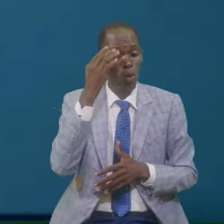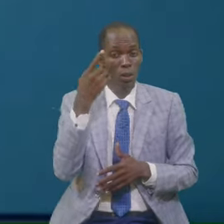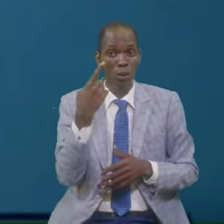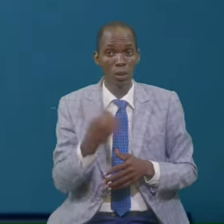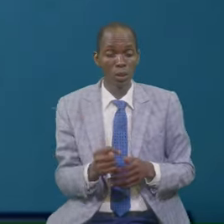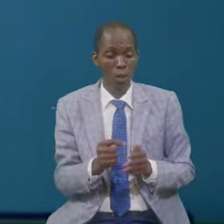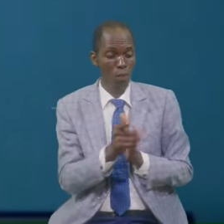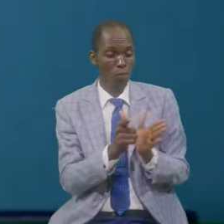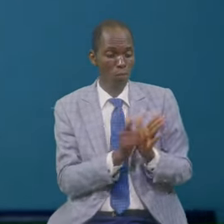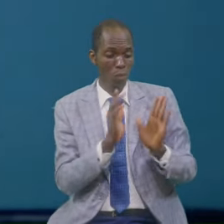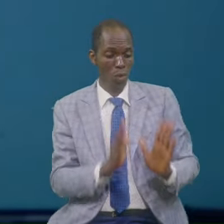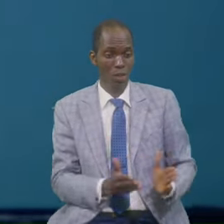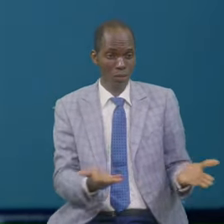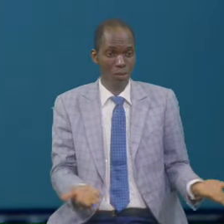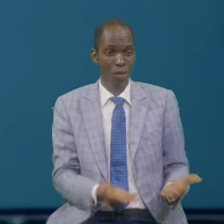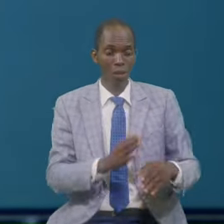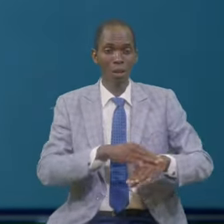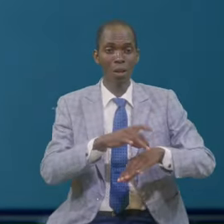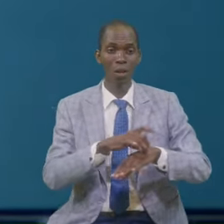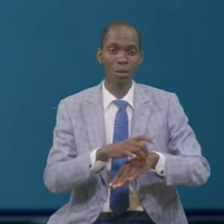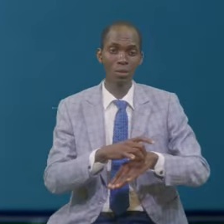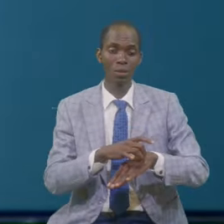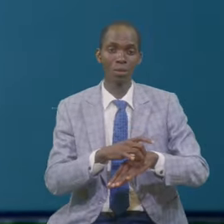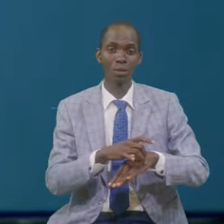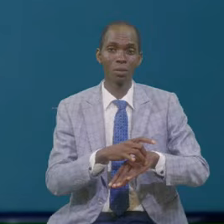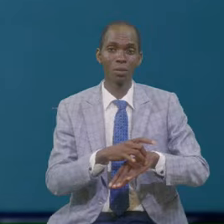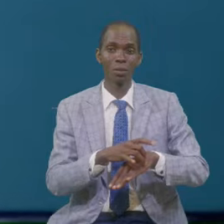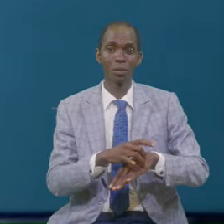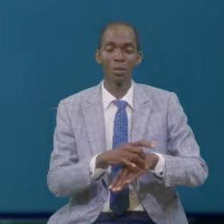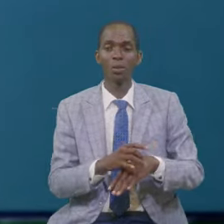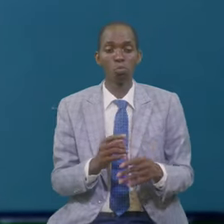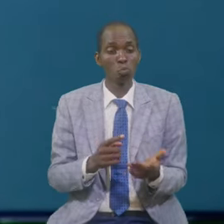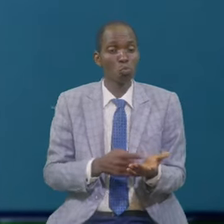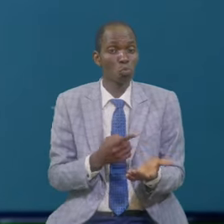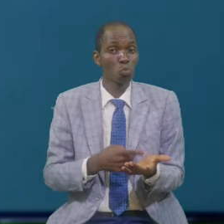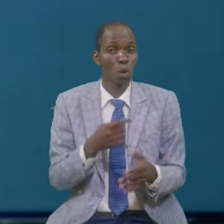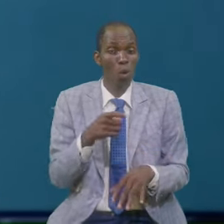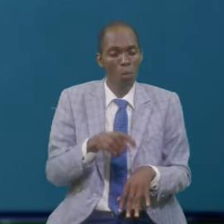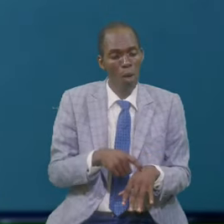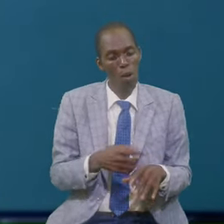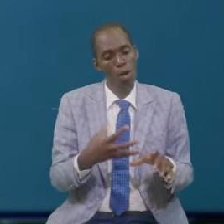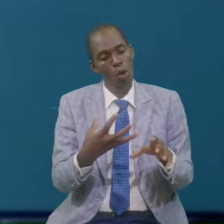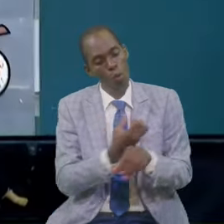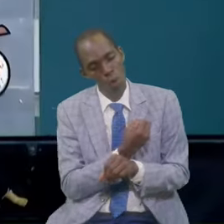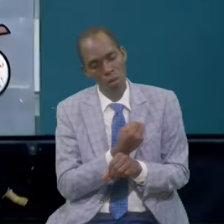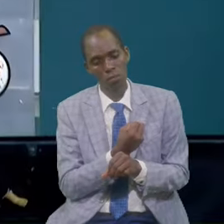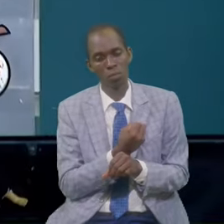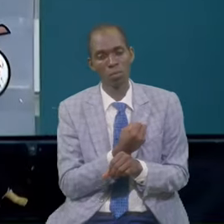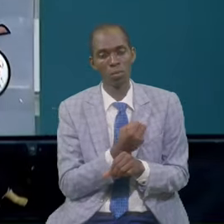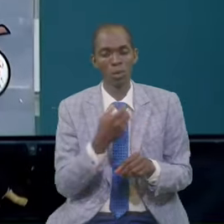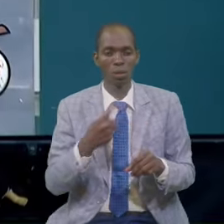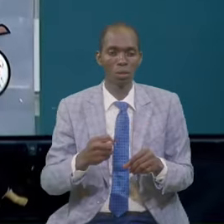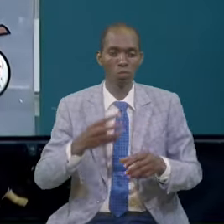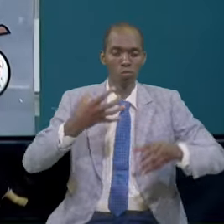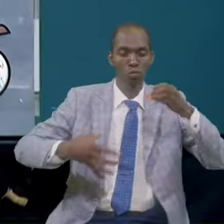earth, నీకు తెలుసా భూమి మీద న్యాయవాదులు వకీళ్ళైన వారు. Sometimes they win a case. కొన్ని సార్లు ఒక కేసు గెలుస్తారు.